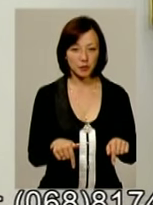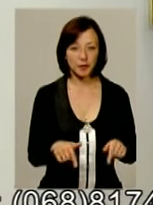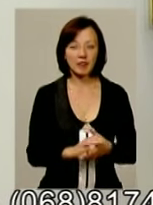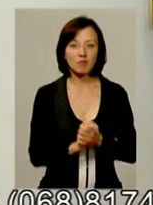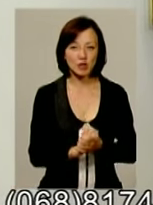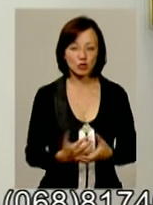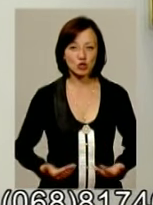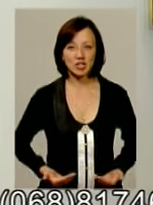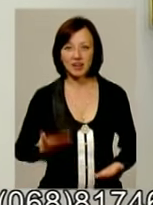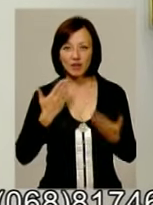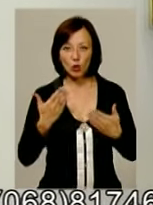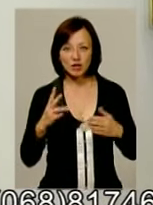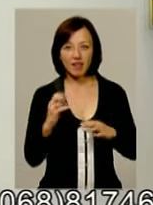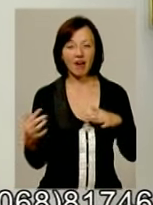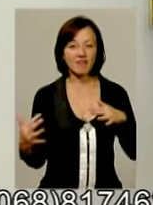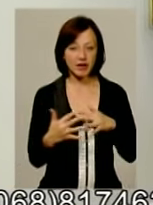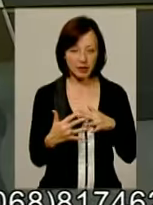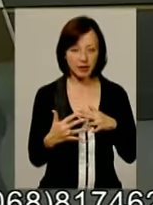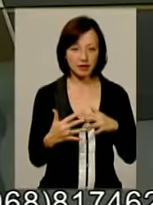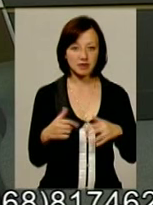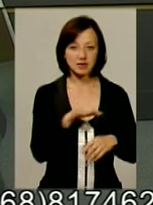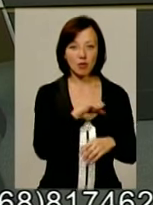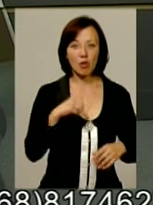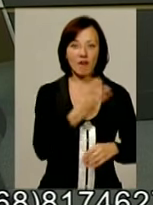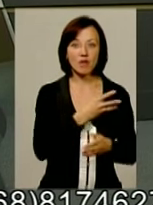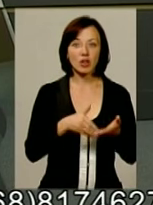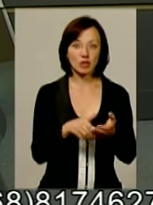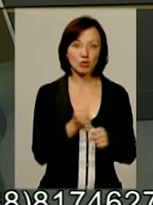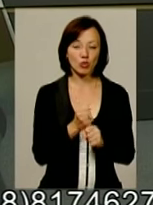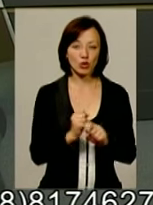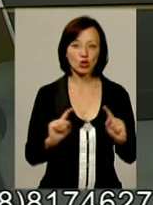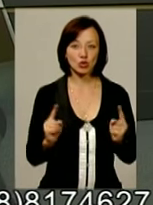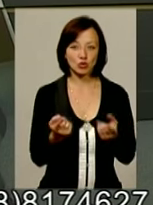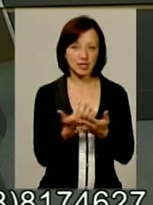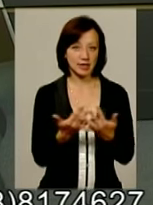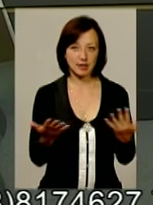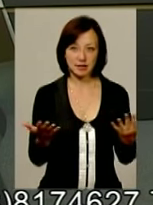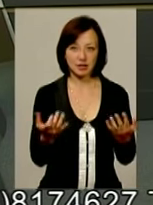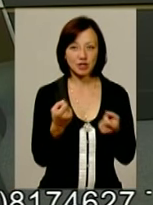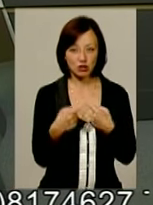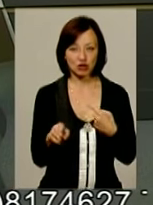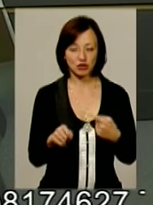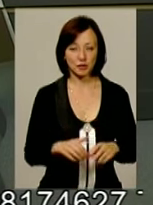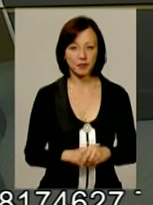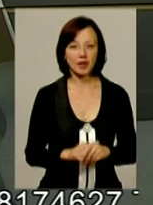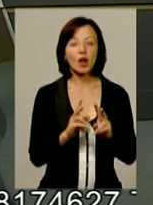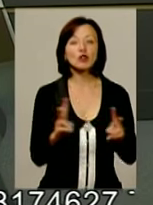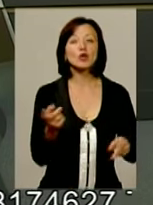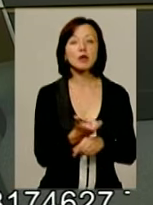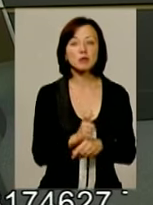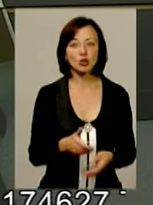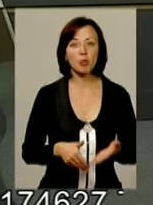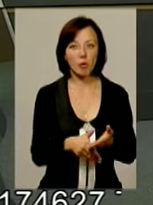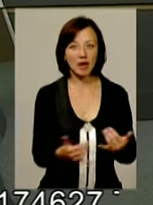мирному житті, і відношення на війні до самої волонтерської роботи дуже різне і інше. Хто найбільше